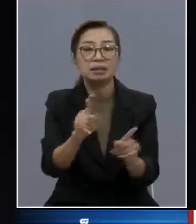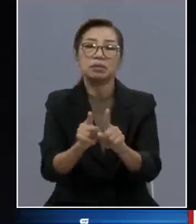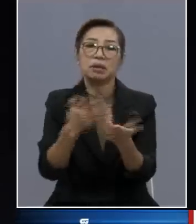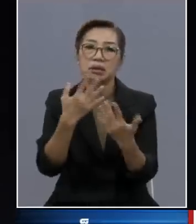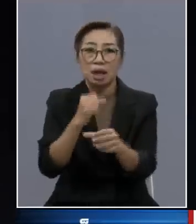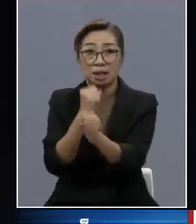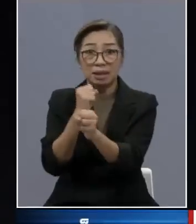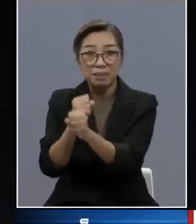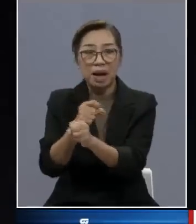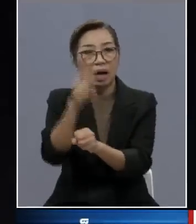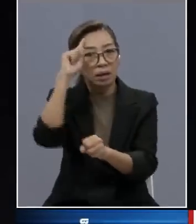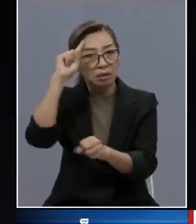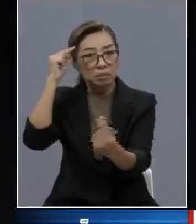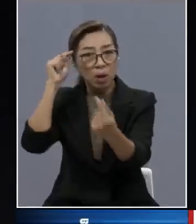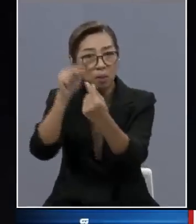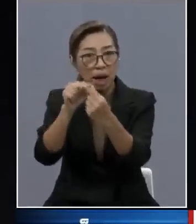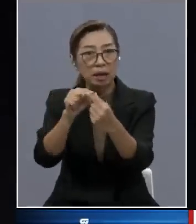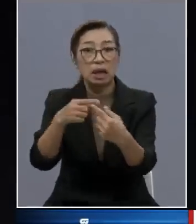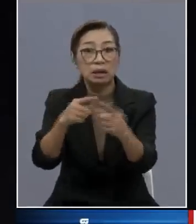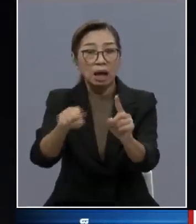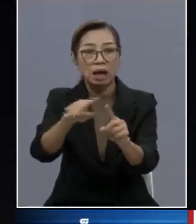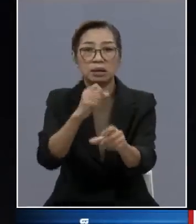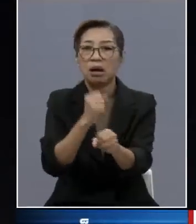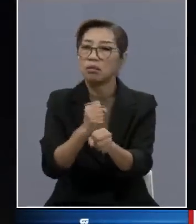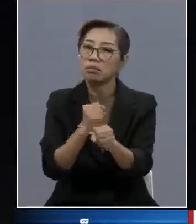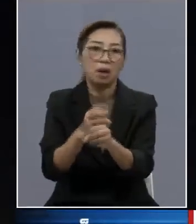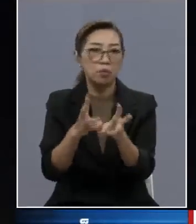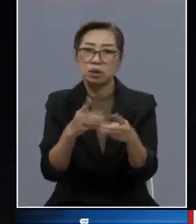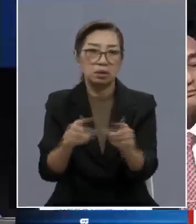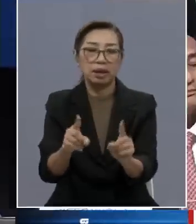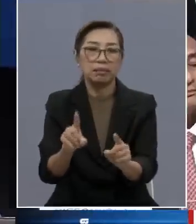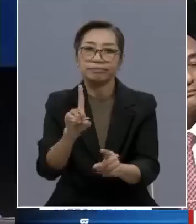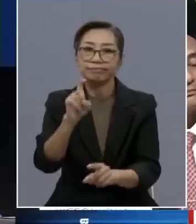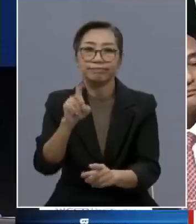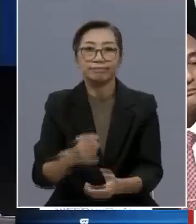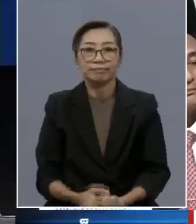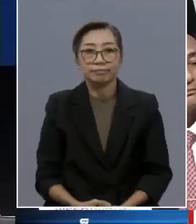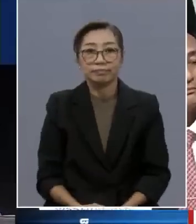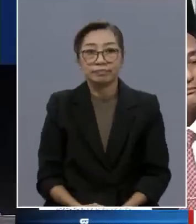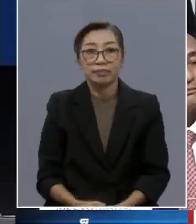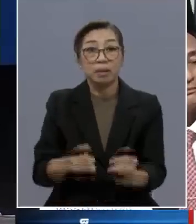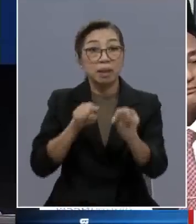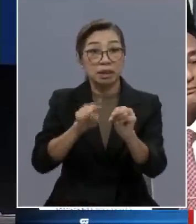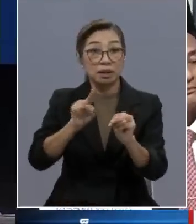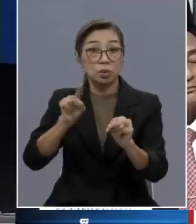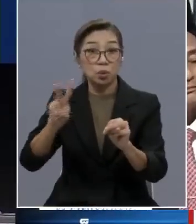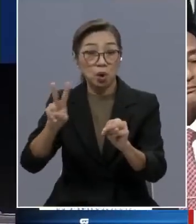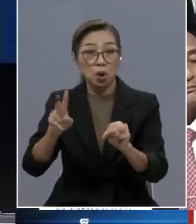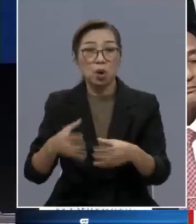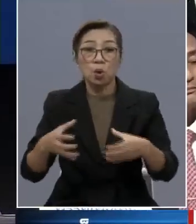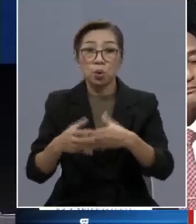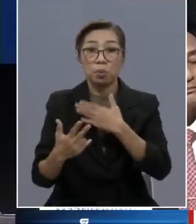เหนี่ยวมันก็จะไปคนละทิศคนละทางไม่มีหลักอะไรยึดนะครับ ประหยัดครับสำหรับมาตรา112ในพรรคเสรีรวมไท